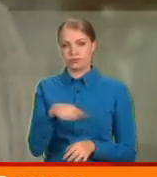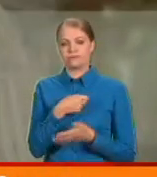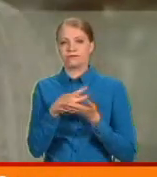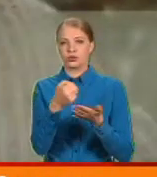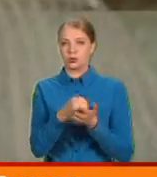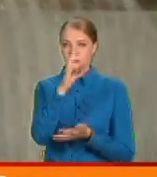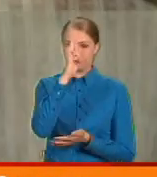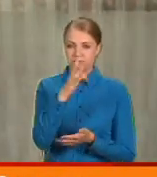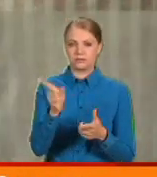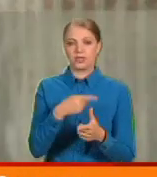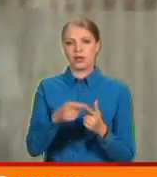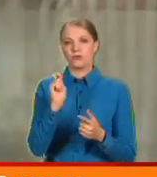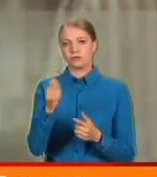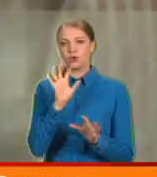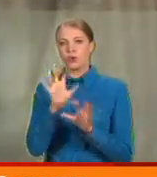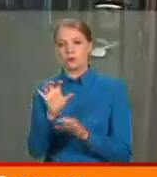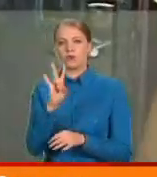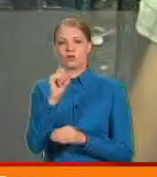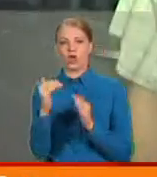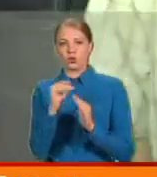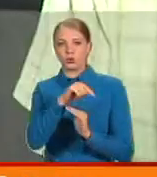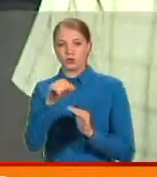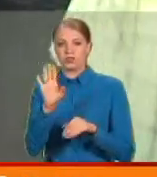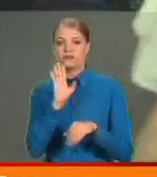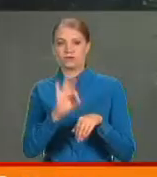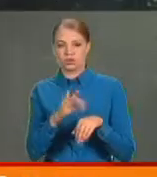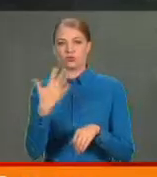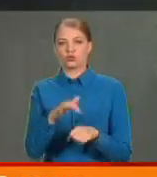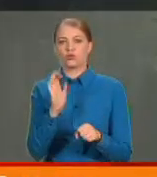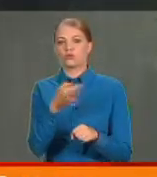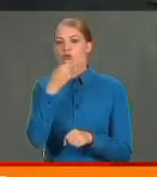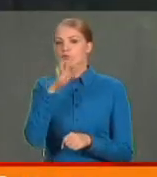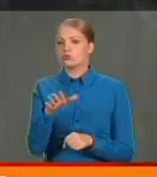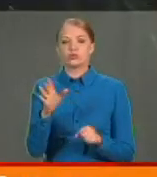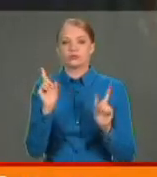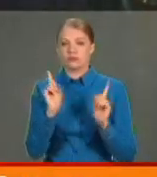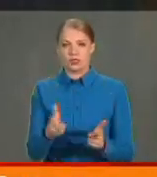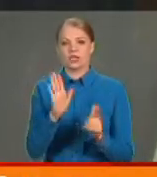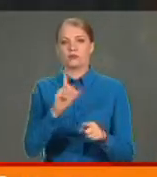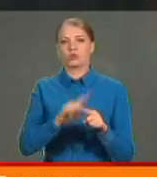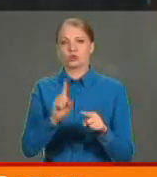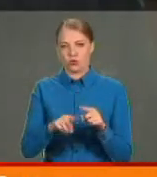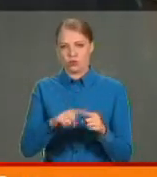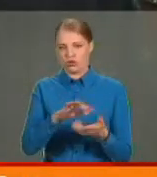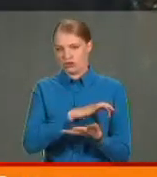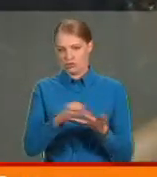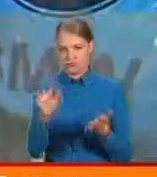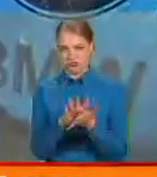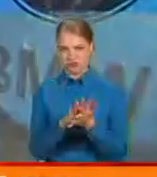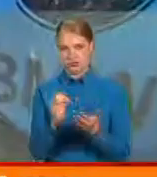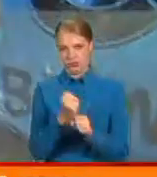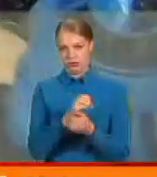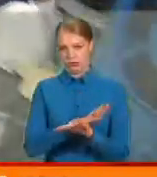до психлікарні, або призначать опікуна. Сусідів же хворої жінки влаштує будь-який варіант, аби лиш скоріше навели лад в